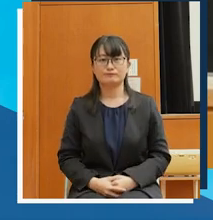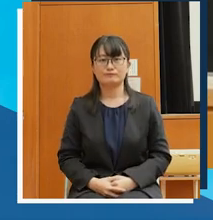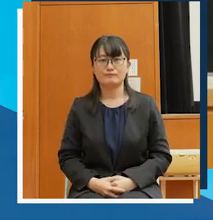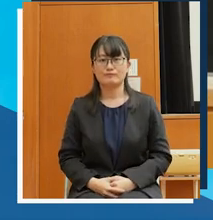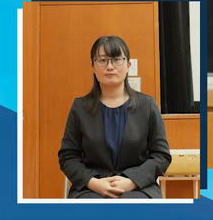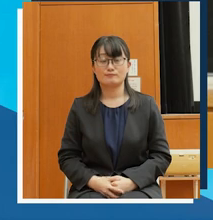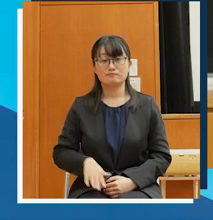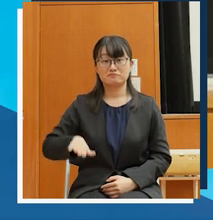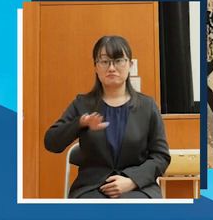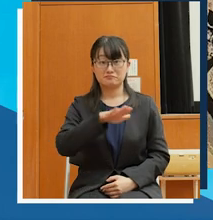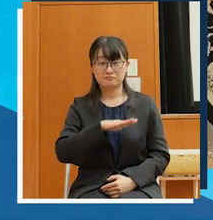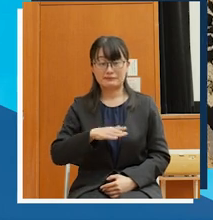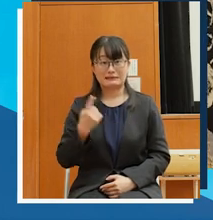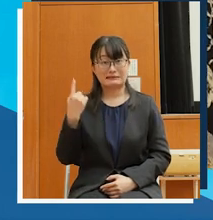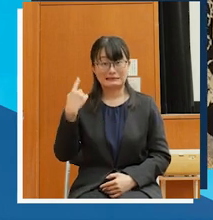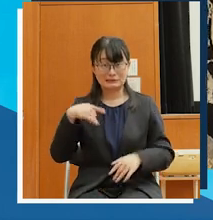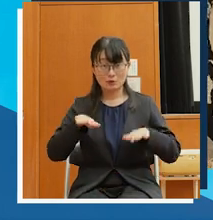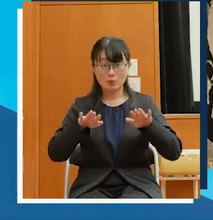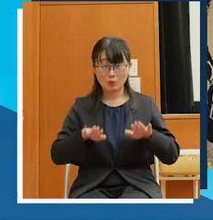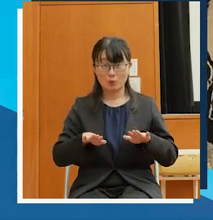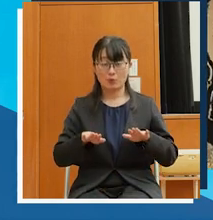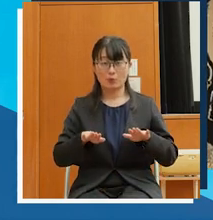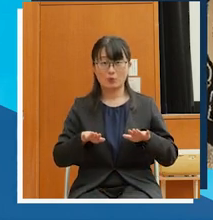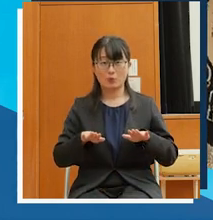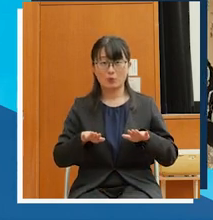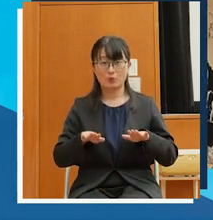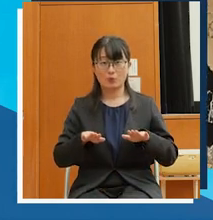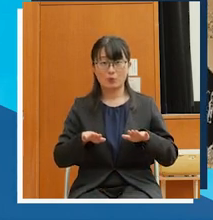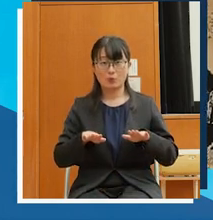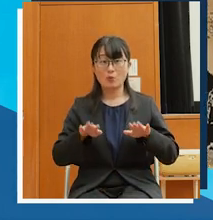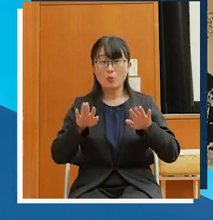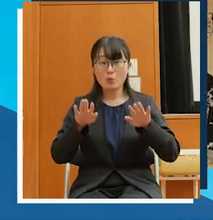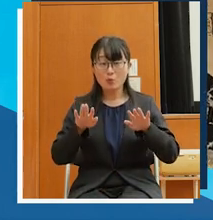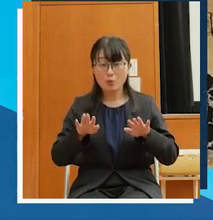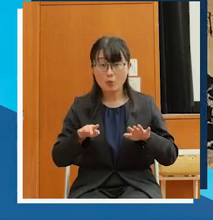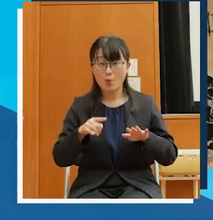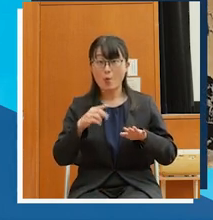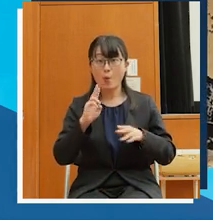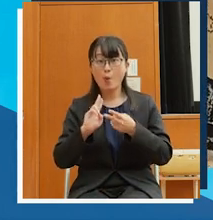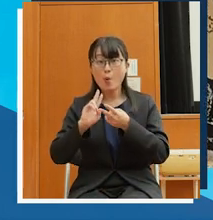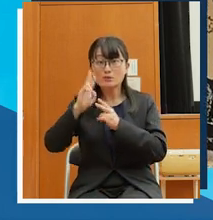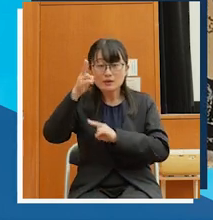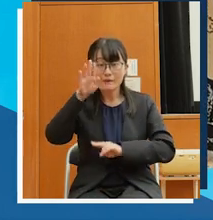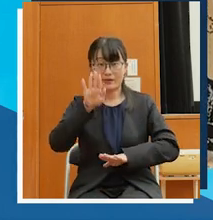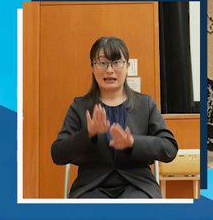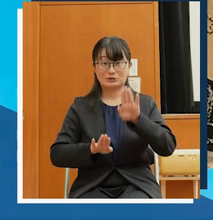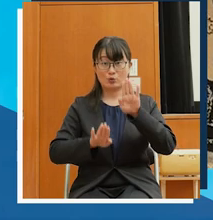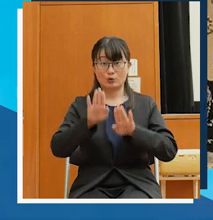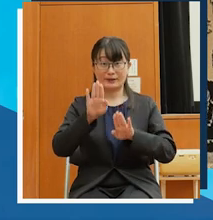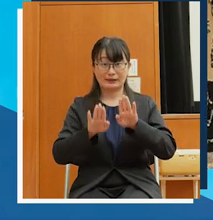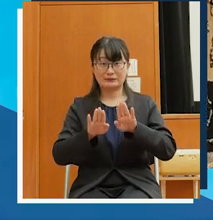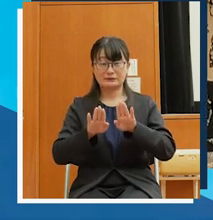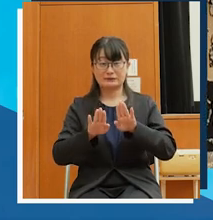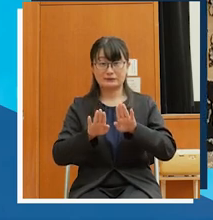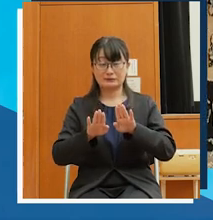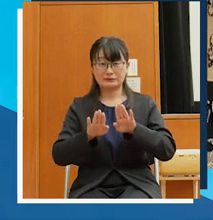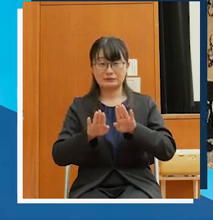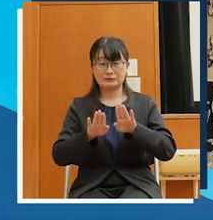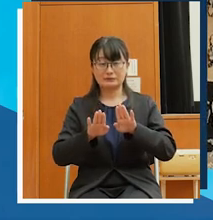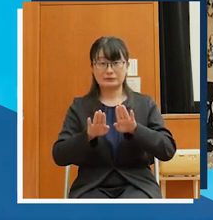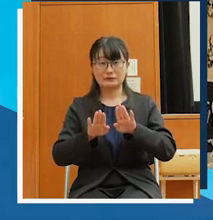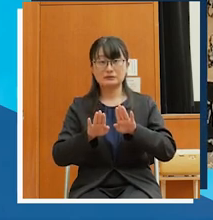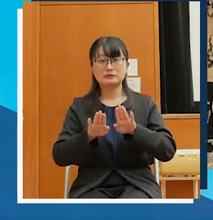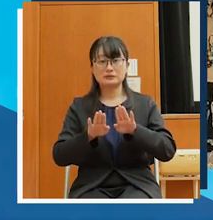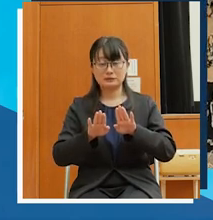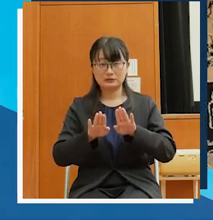皆さん昨日今日どのぐらいこの状況沖縄におけるこれまでえ